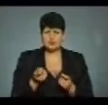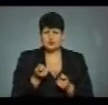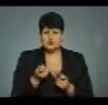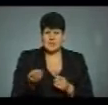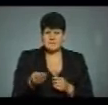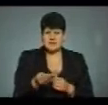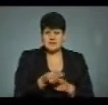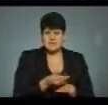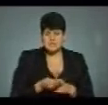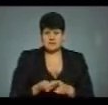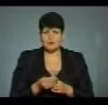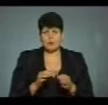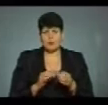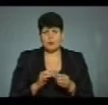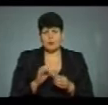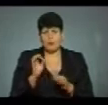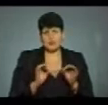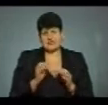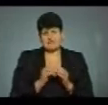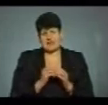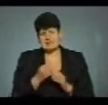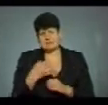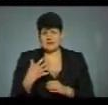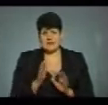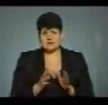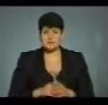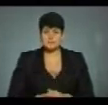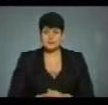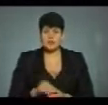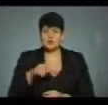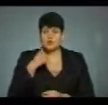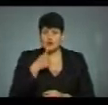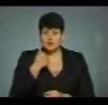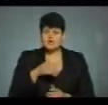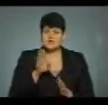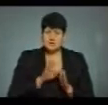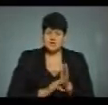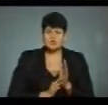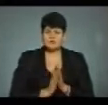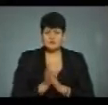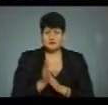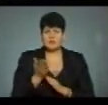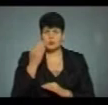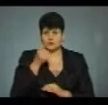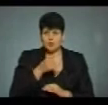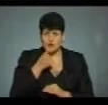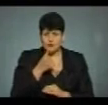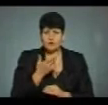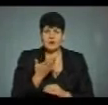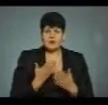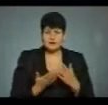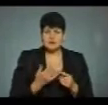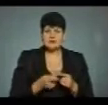підсіяти процентів, може 10-15. Цього року пшениця зійшла гірше, ніж торік, каже Володимир Новосад. За його словами,